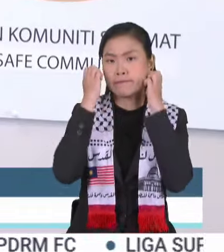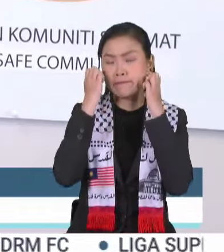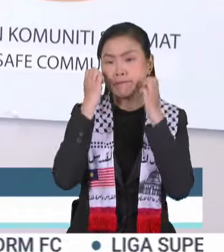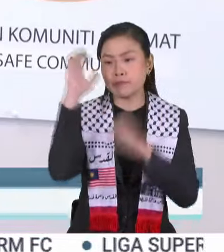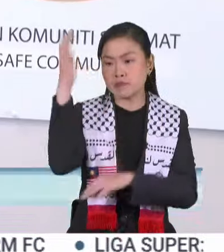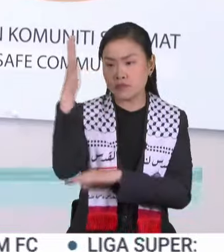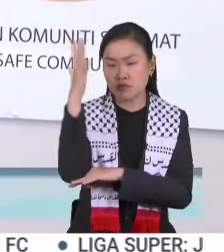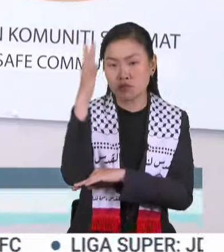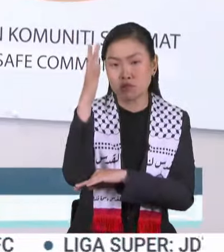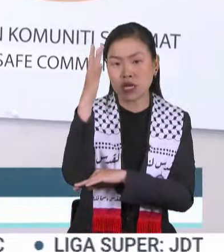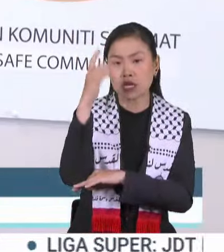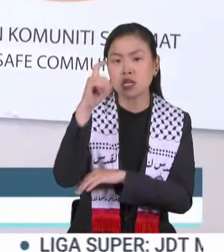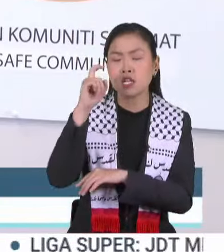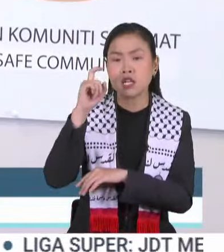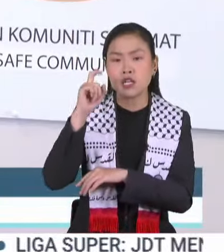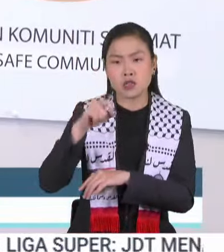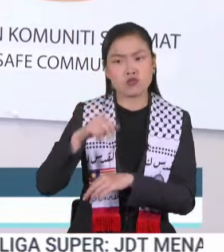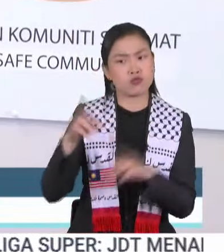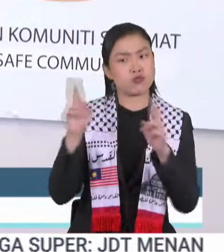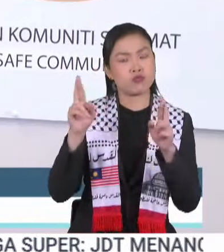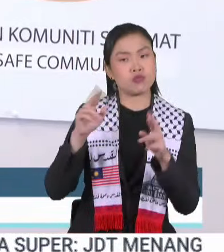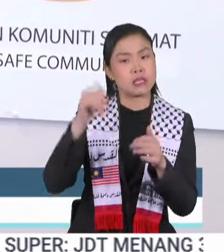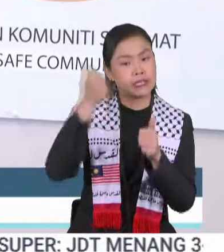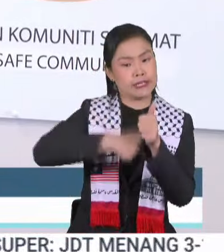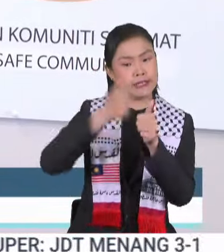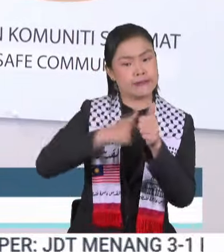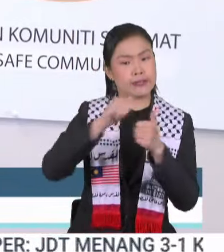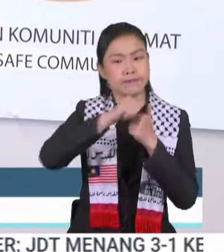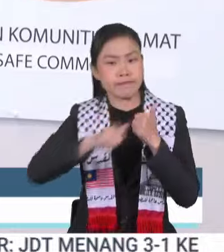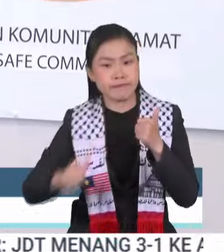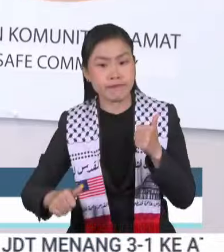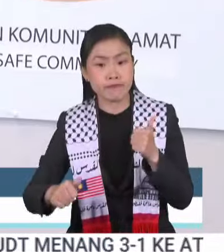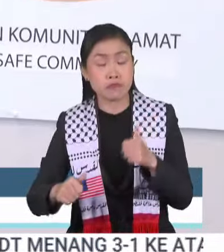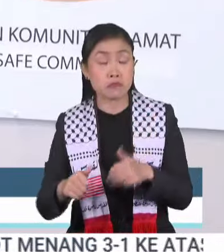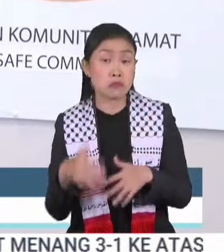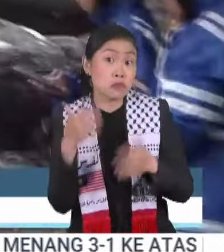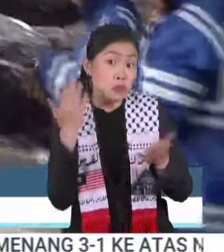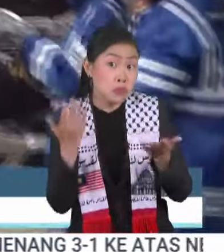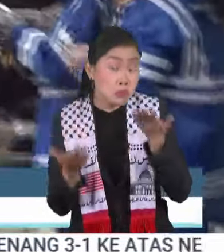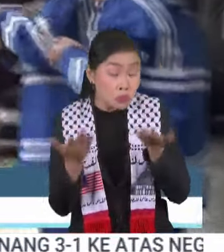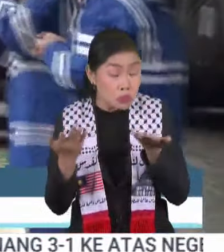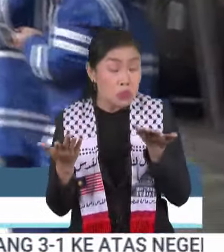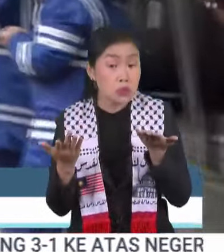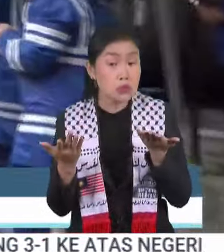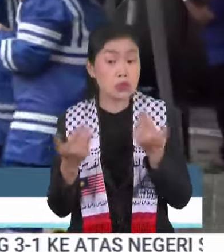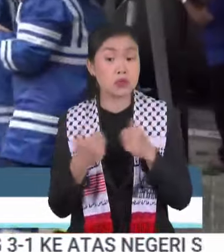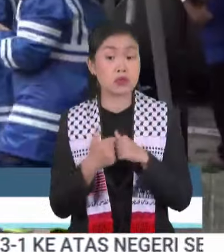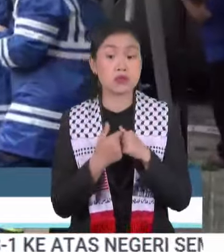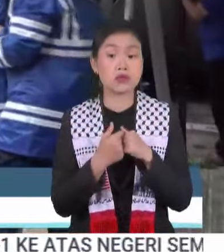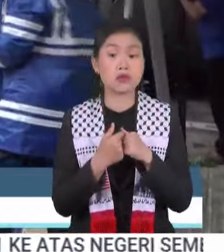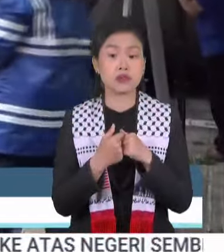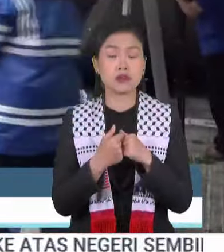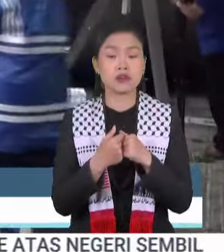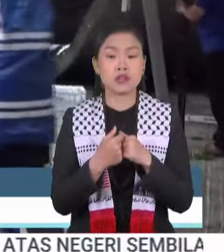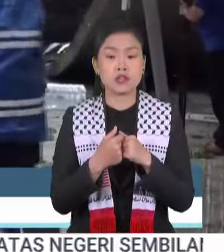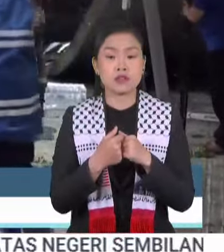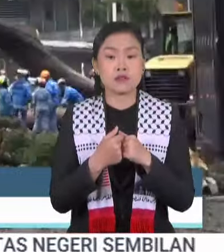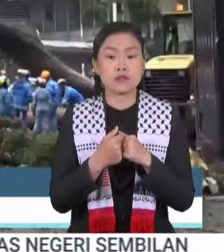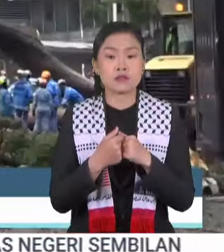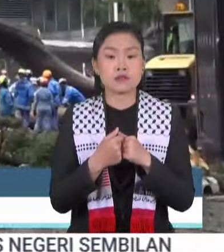lah disediakan oleh semua pihak berkuasa tempatan. Kemungkinan besar bahawa